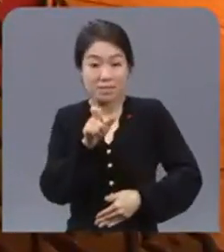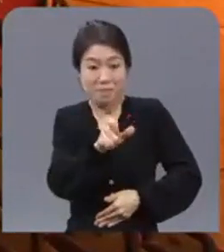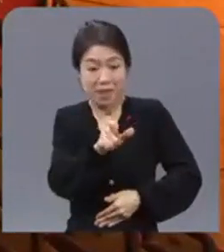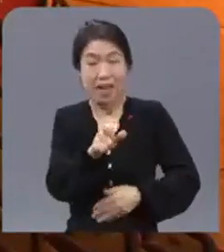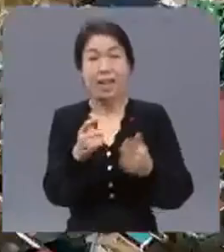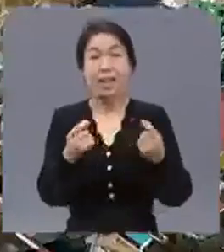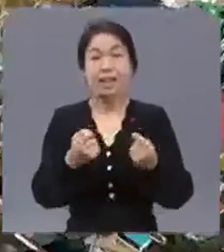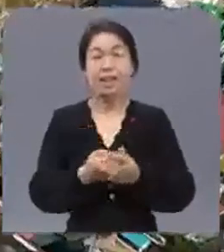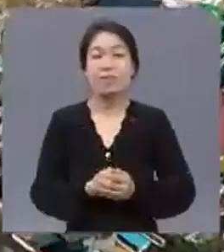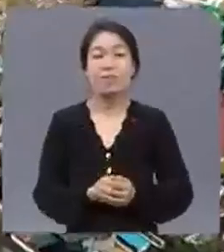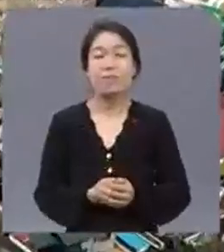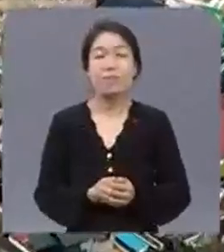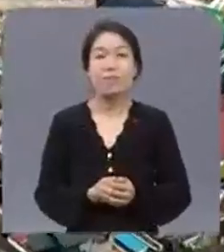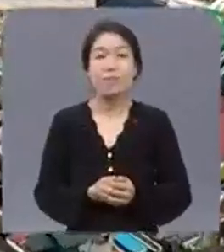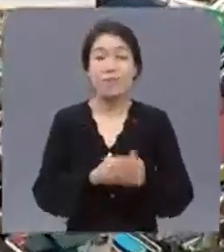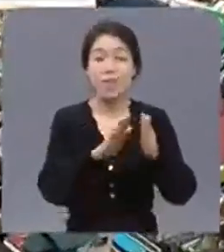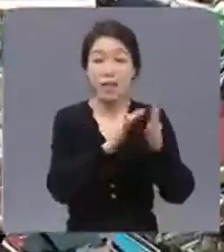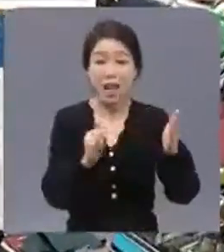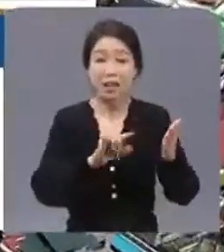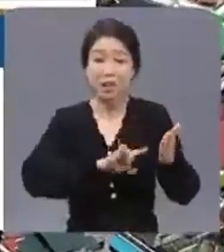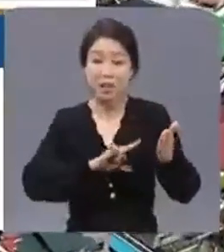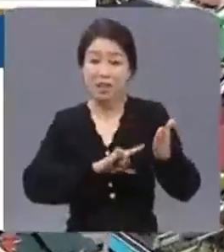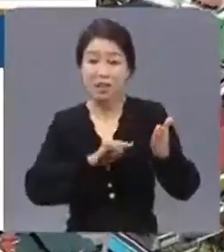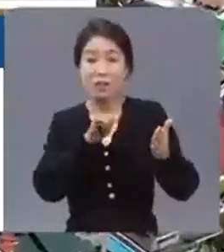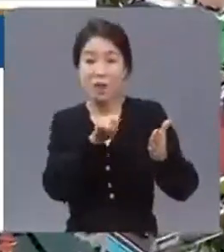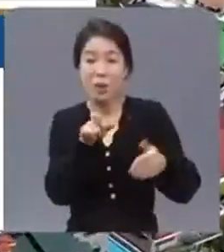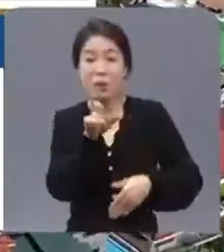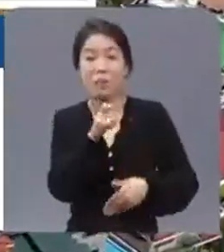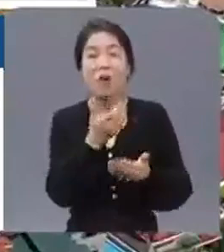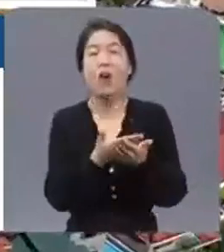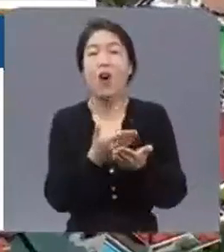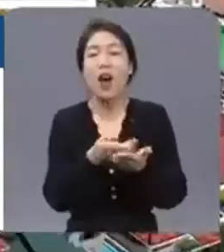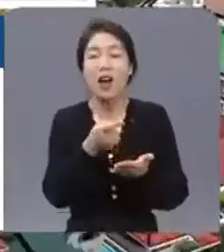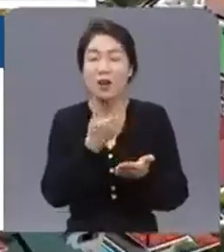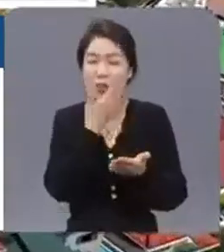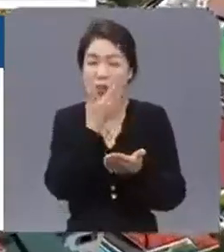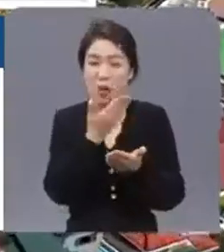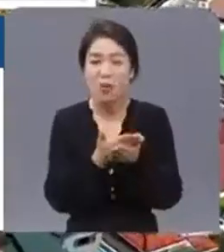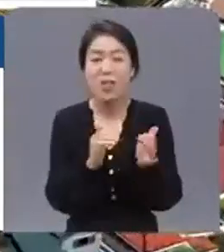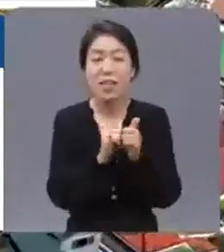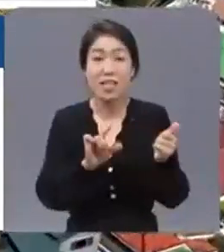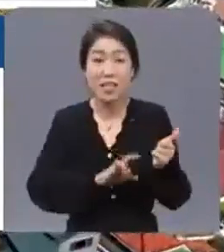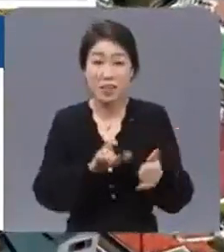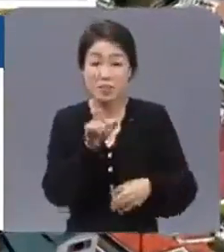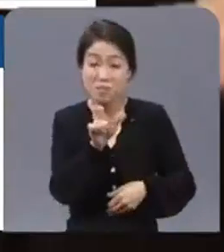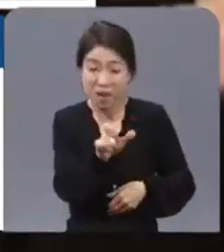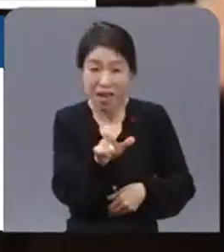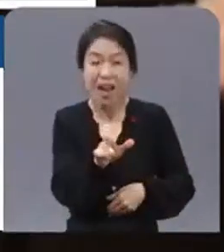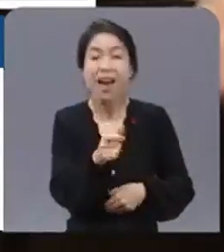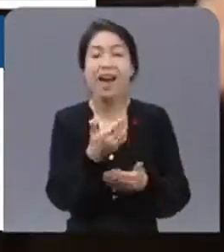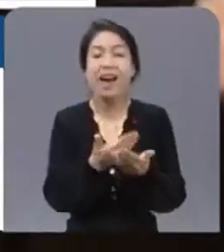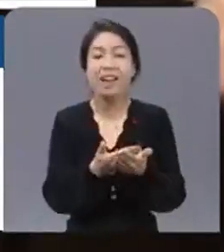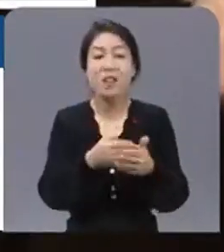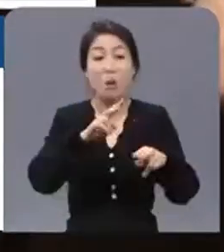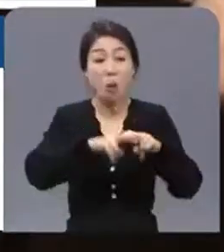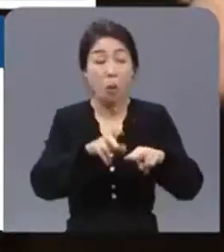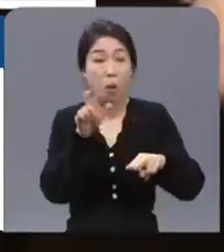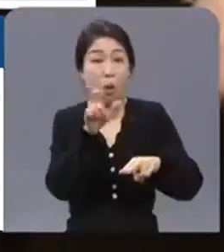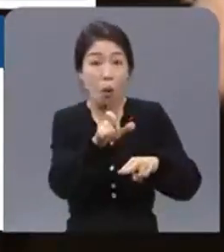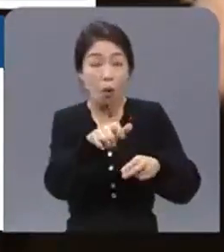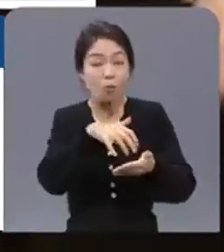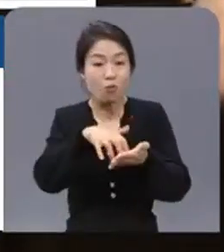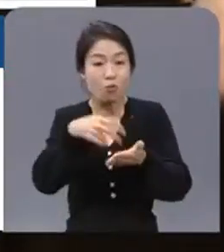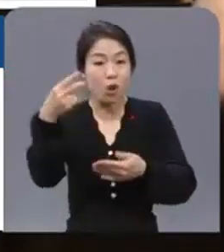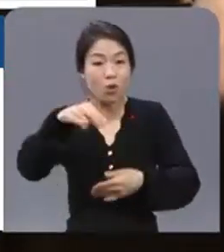새기는 겁니다 가족분들의 이름을 강조해 남겨주세요 이렇게 또 소중한 분의 이런 강조에 남겨주세요 자석의 색을 수 있는